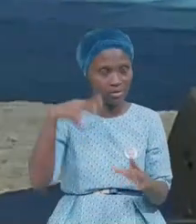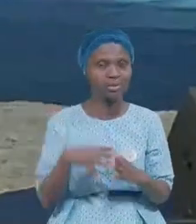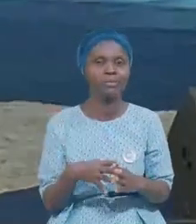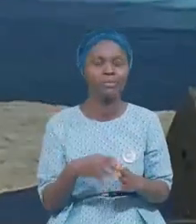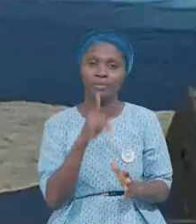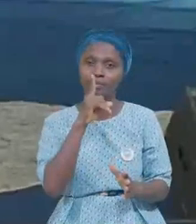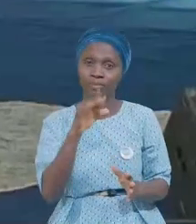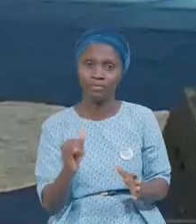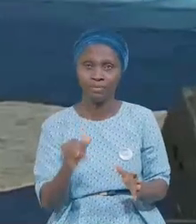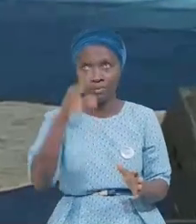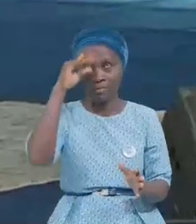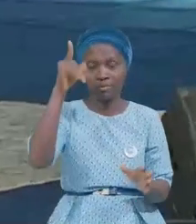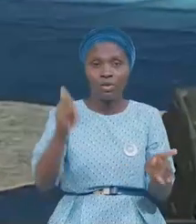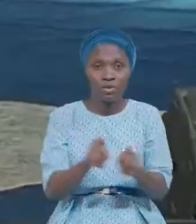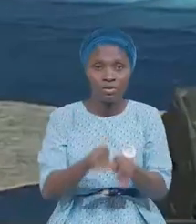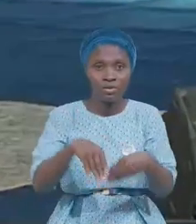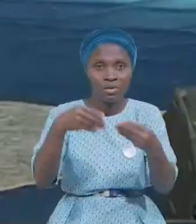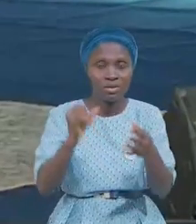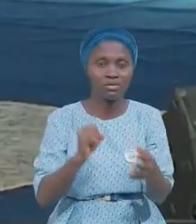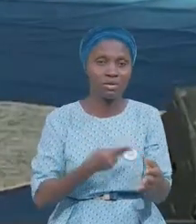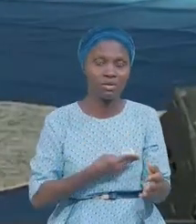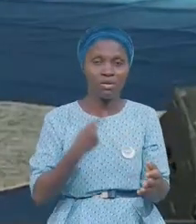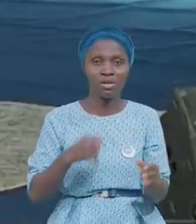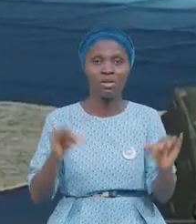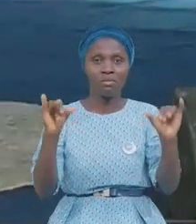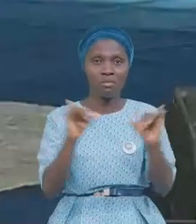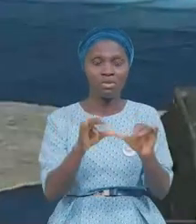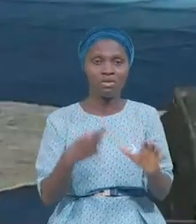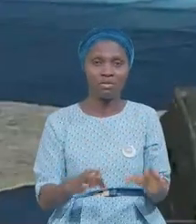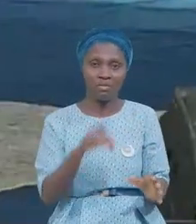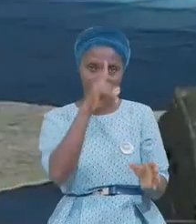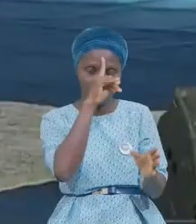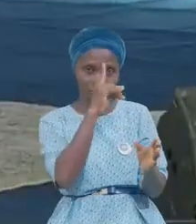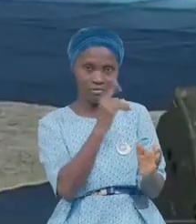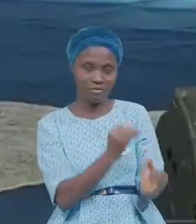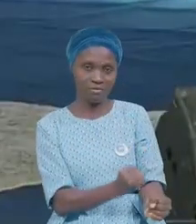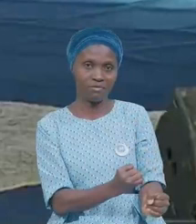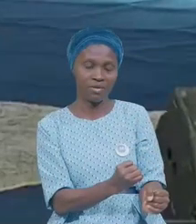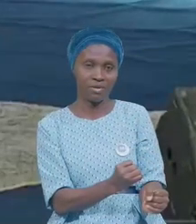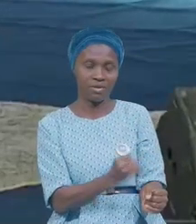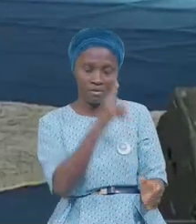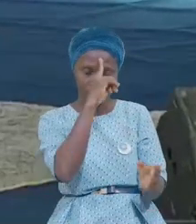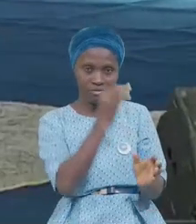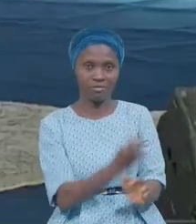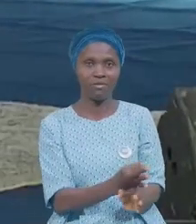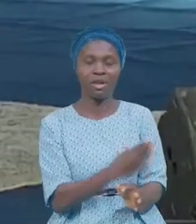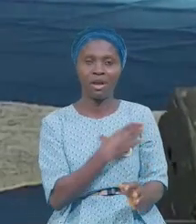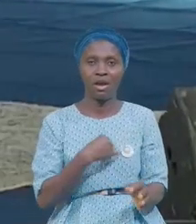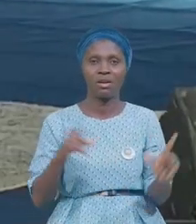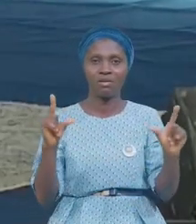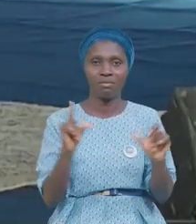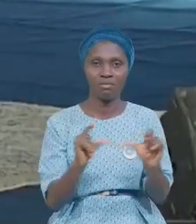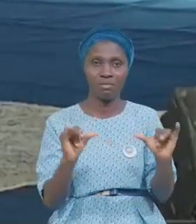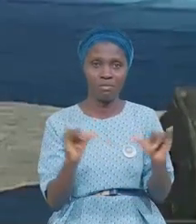En réalité, il nous donne également la mesure de la foi et la mesure de la grâce et